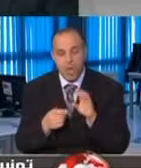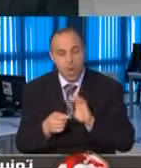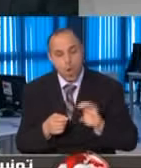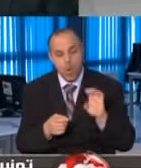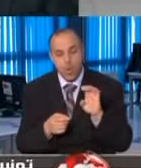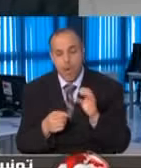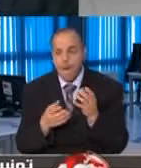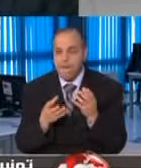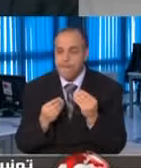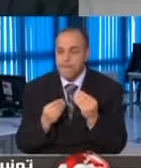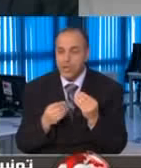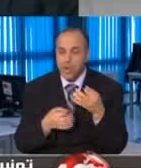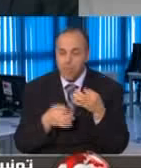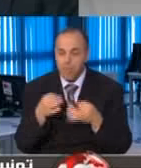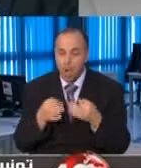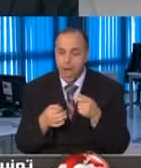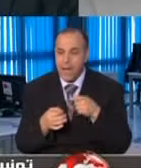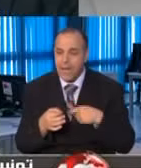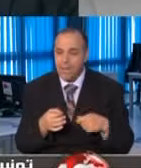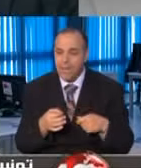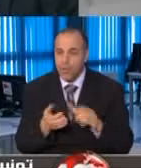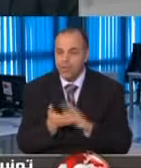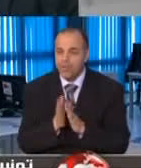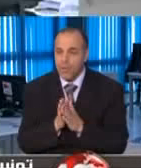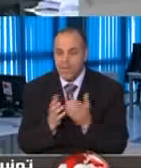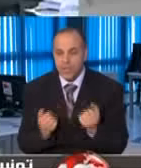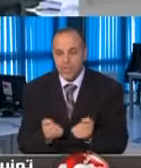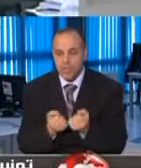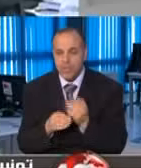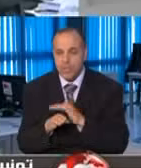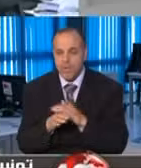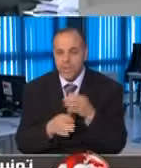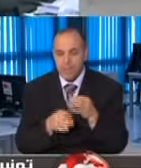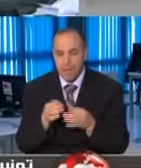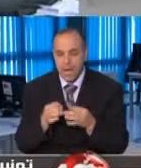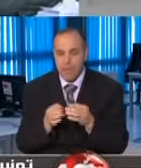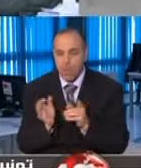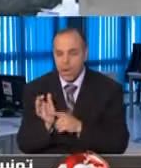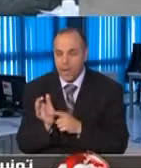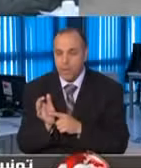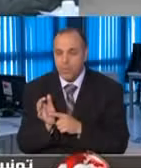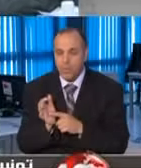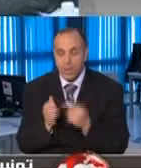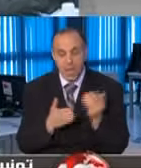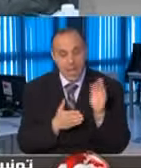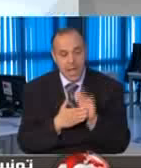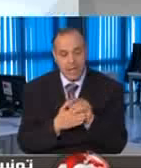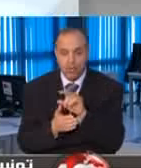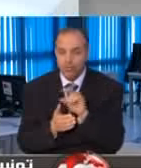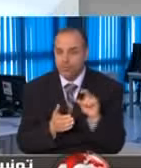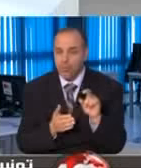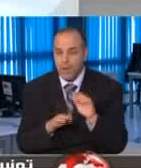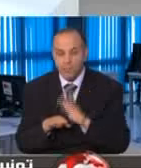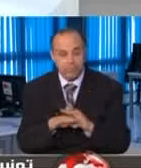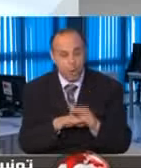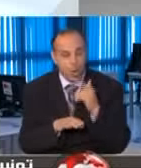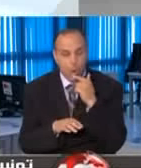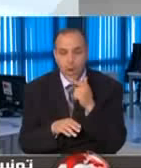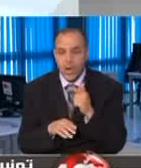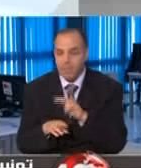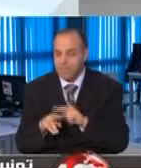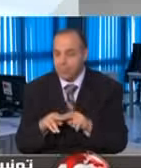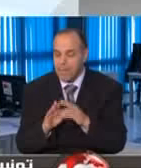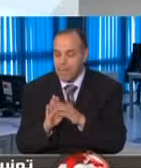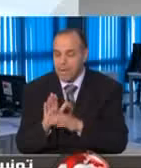الأوروبية وعدد من القضاة وممثلون عن الجمعية الناشطة في المجال القضائي والقانوني، قدمت جملة من التوصيات لمزيد